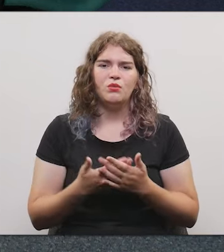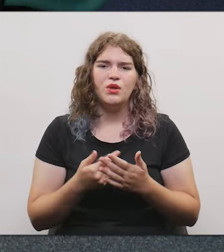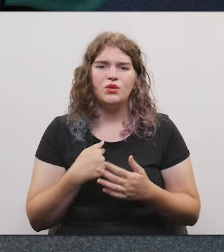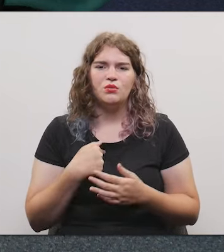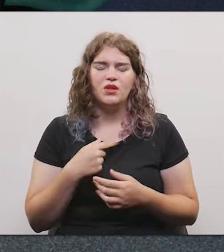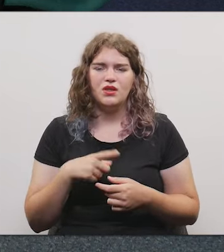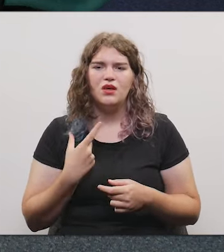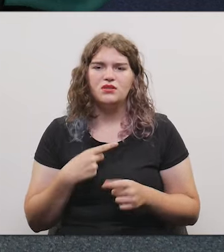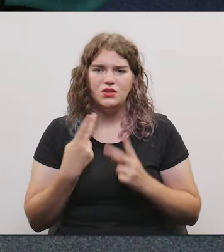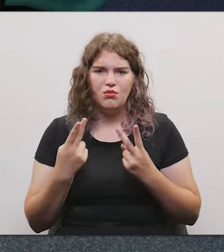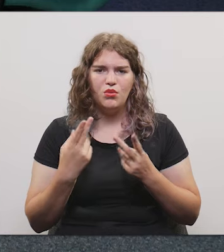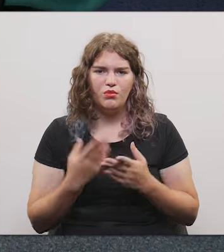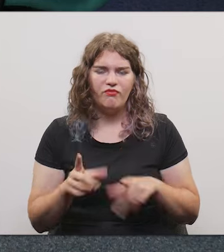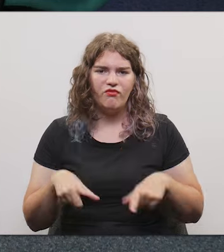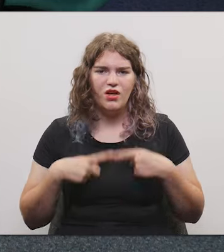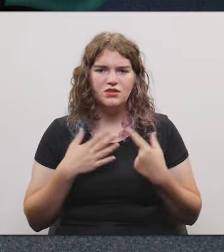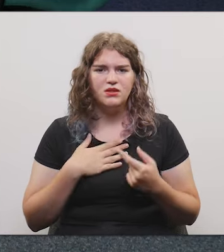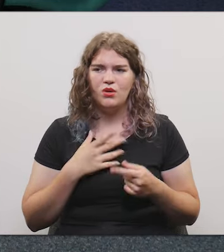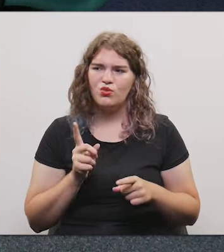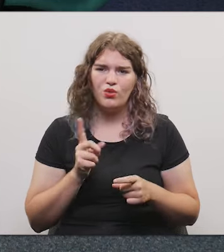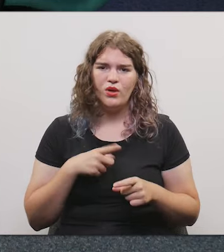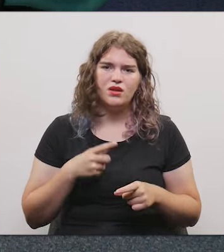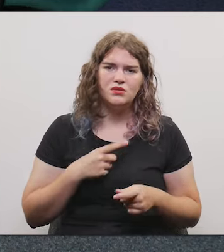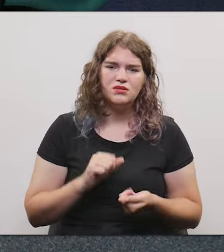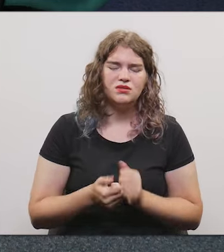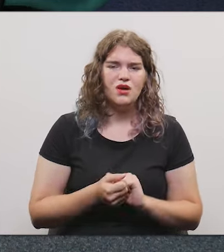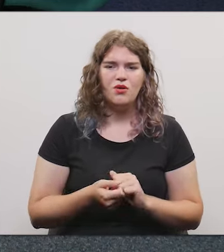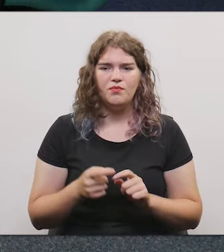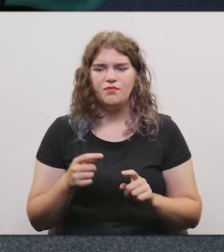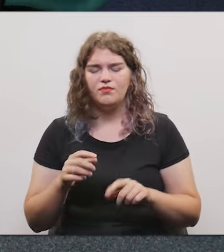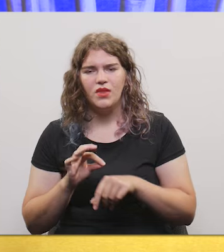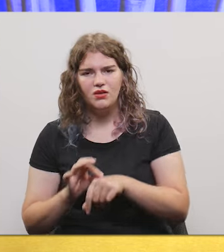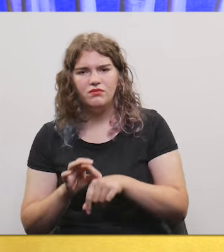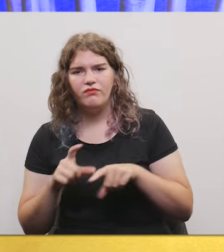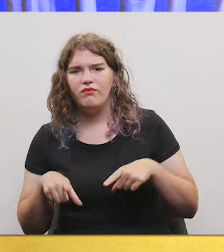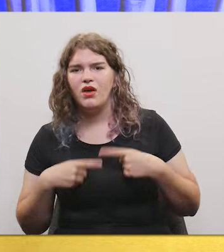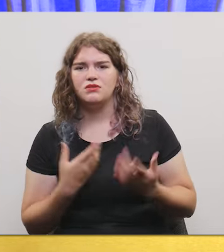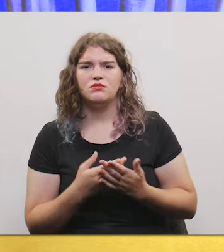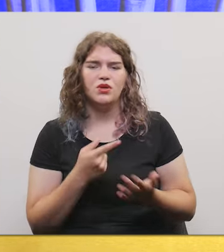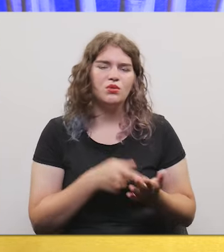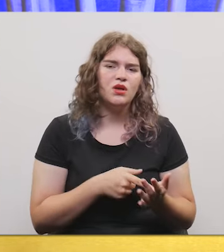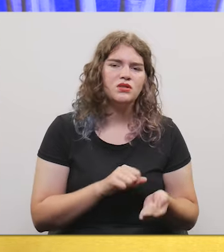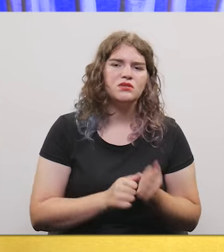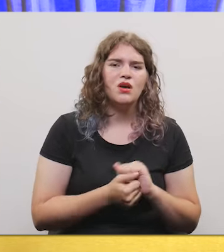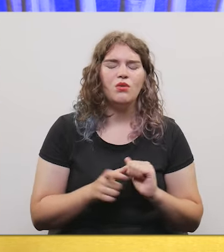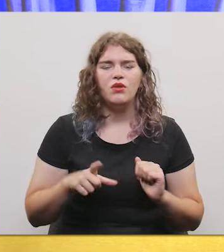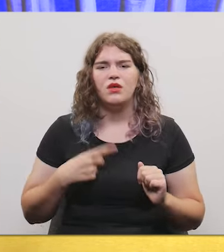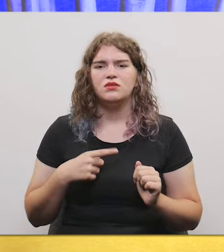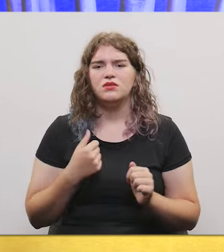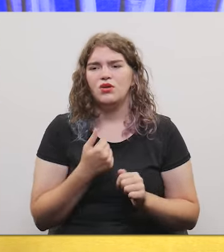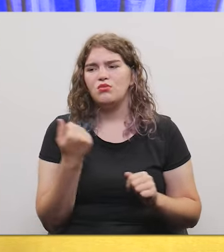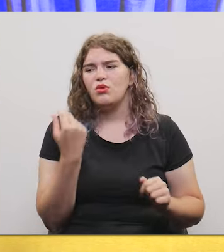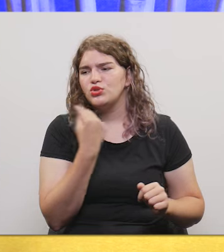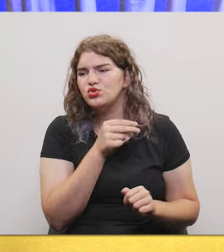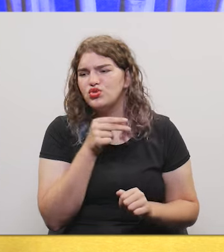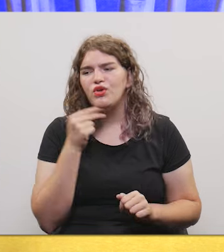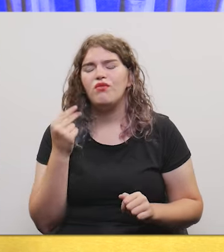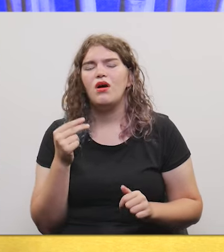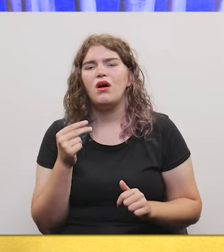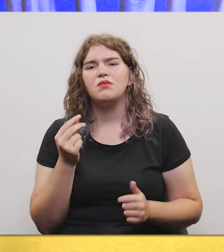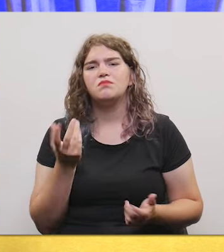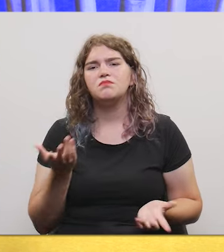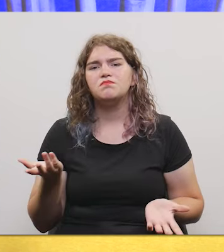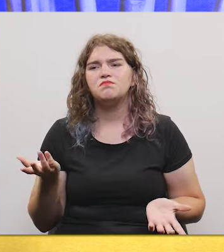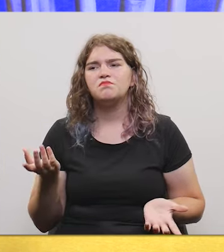cuvântul Domnului pentru mine. Mm-hmm. Este El important în viața mea? Nu este. Îmi călăuzesc viața după El? Sau este